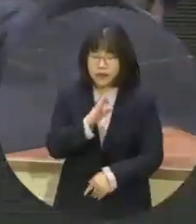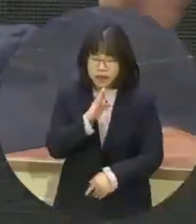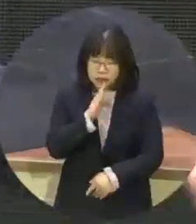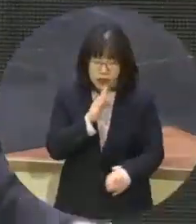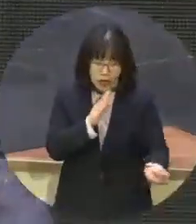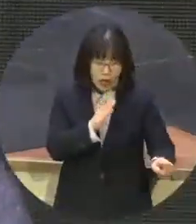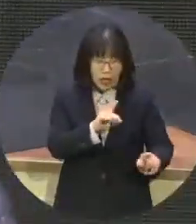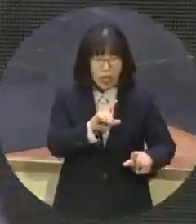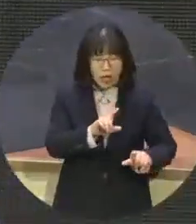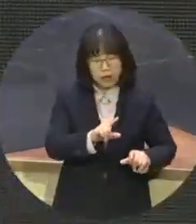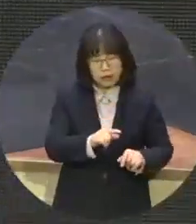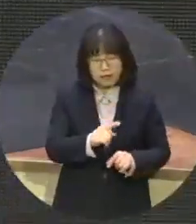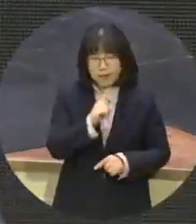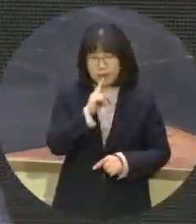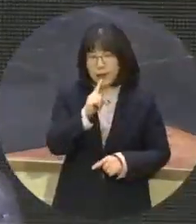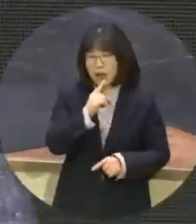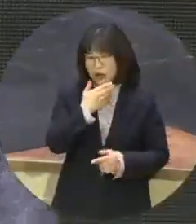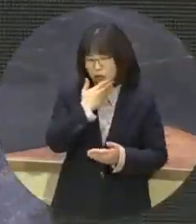어마어마합니다. 다 말 다 못 해요.